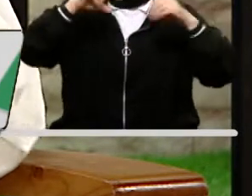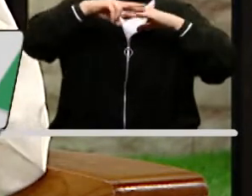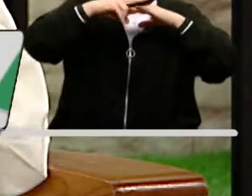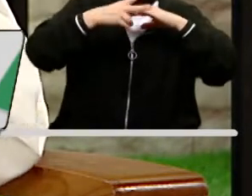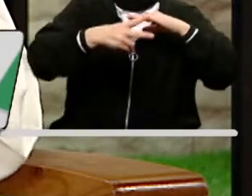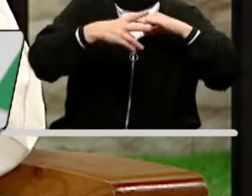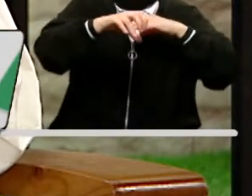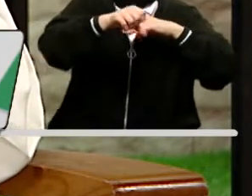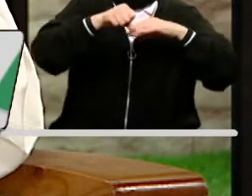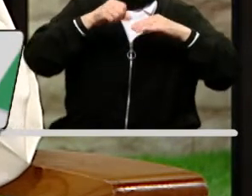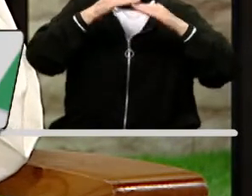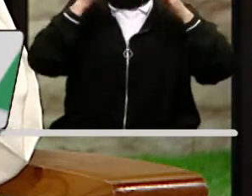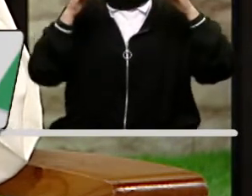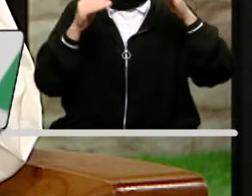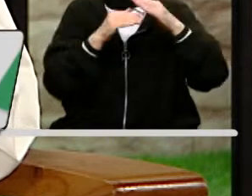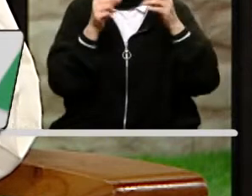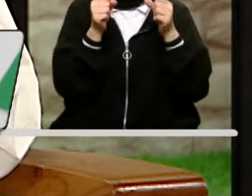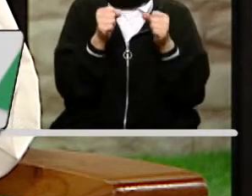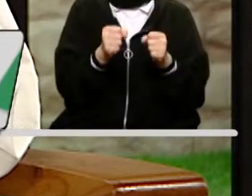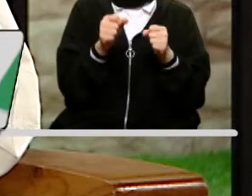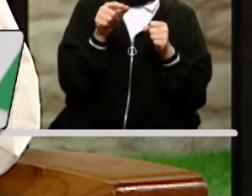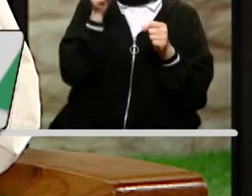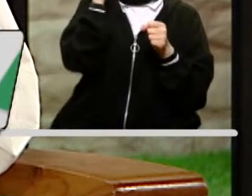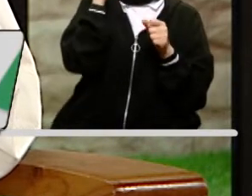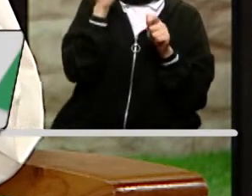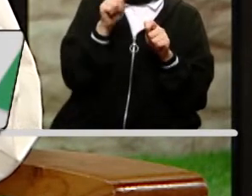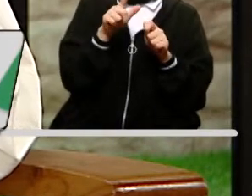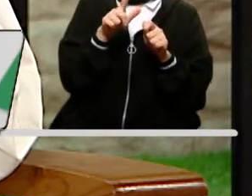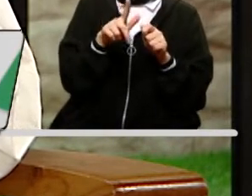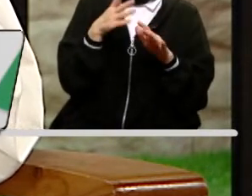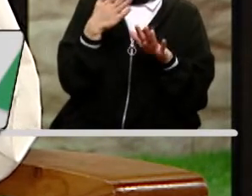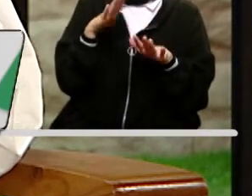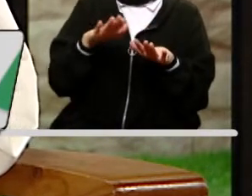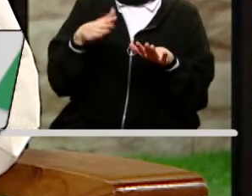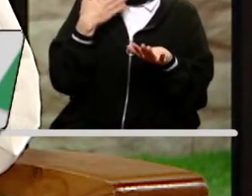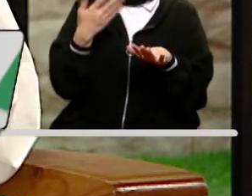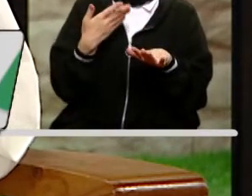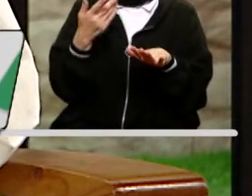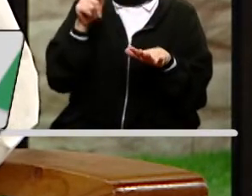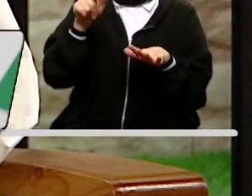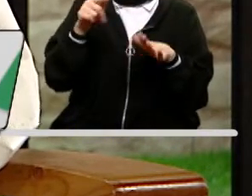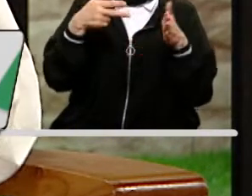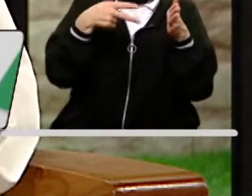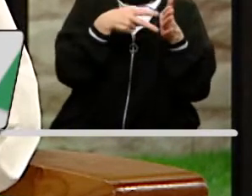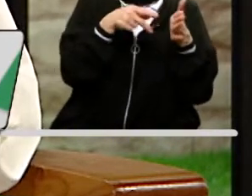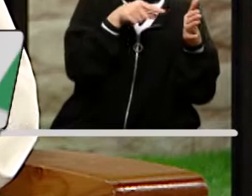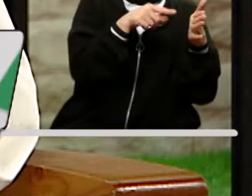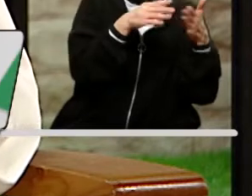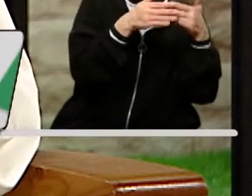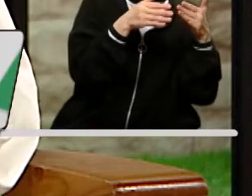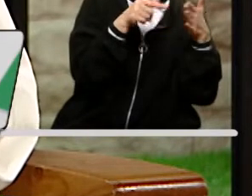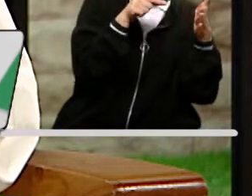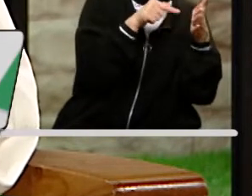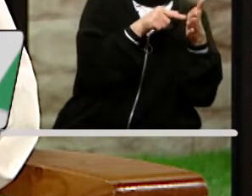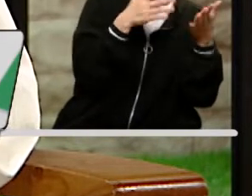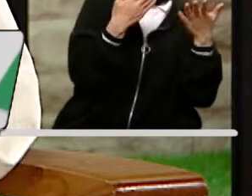Çünkü orada dediğim gibi koruyucu tedbirler. Çünkü çocuk ne yapıyor? Merak ediyor. Elini prize sokuyor. Ne var diye. Biz ne yapıyoruz? Bu senin için güvenli değil deyip